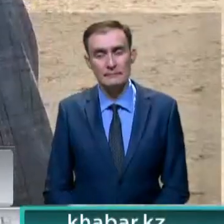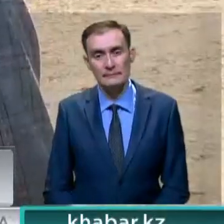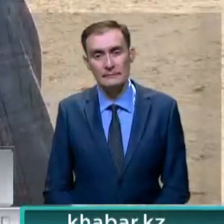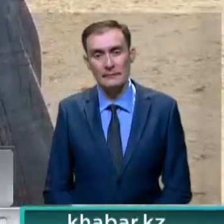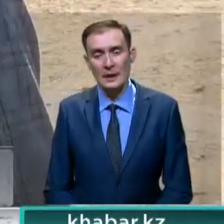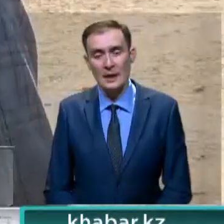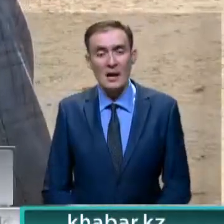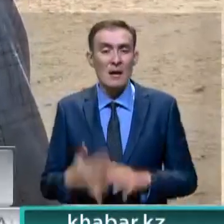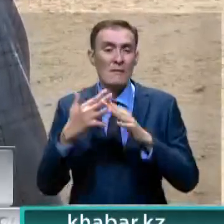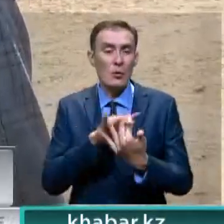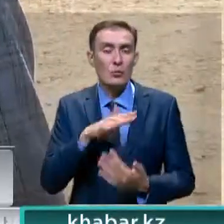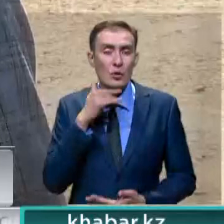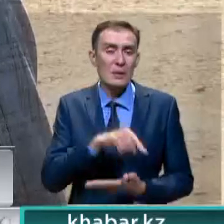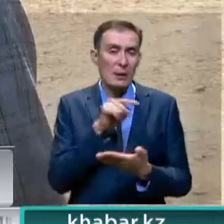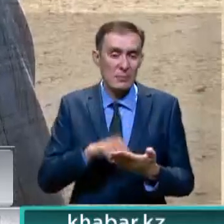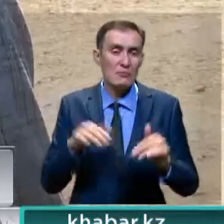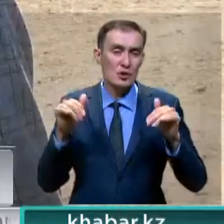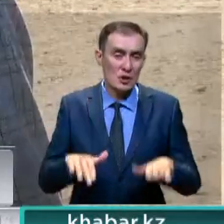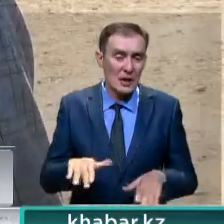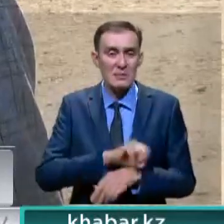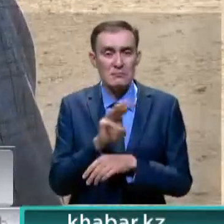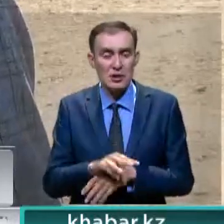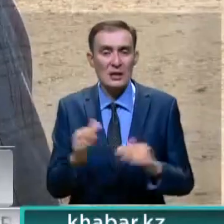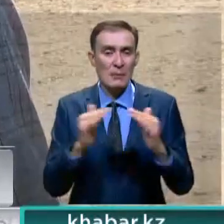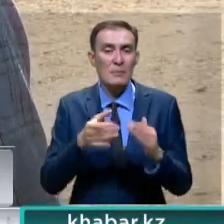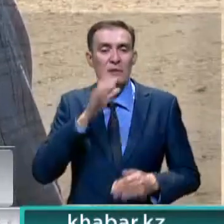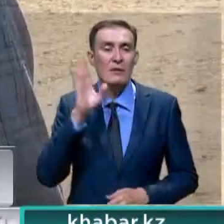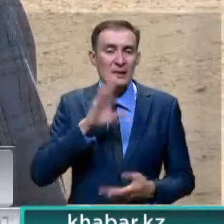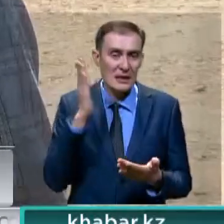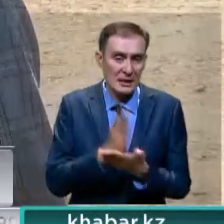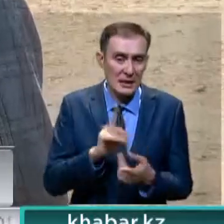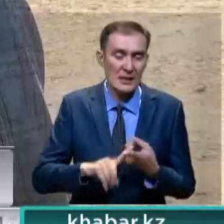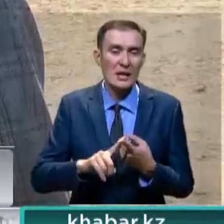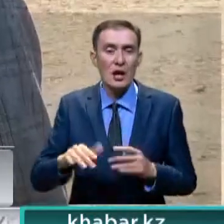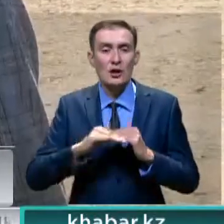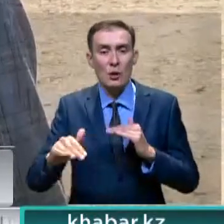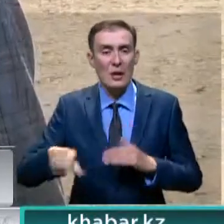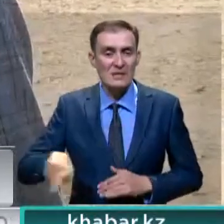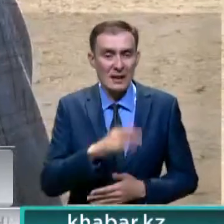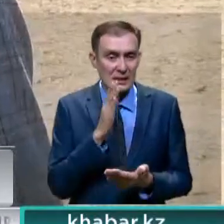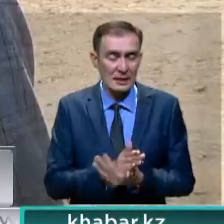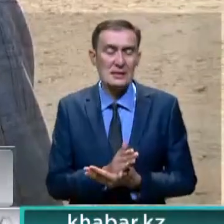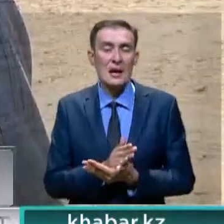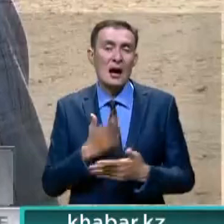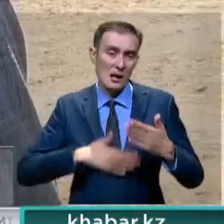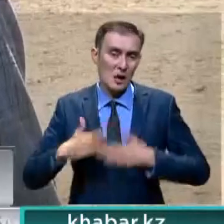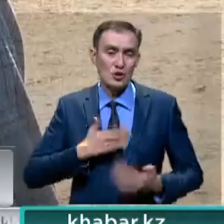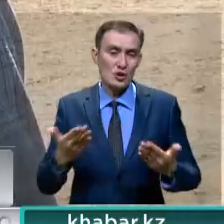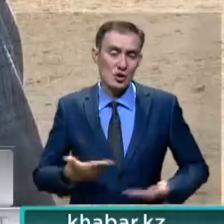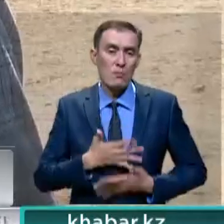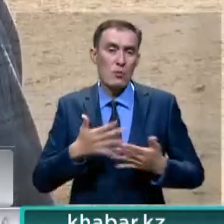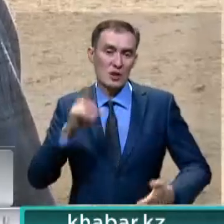улучшилось. В ауле многие проблемы решены, обеспечили дома питьевой водой. Дороги асфальтируются, это радует. Сегодня наша жизнь